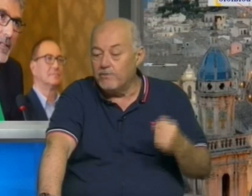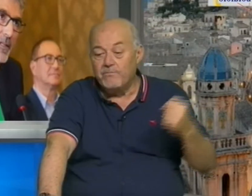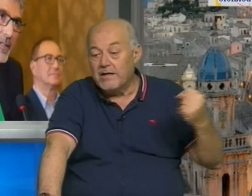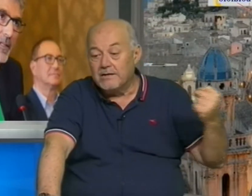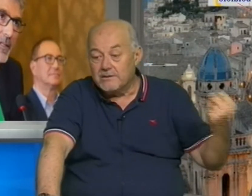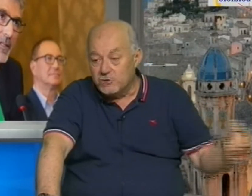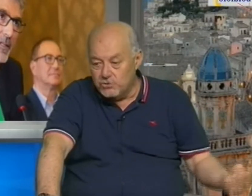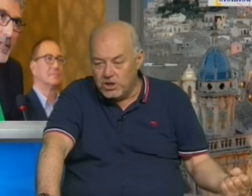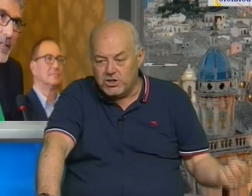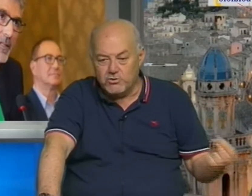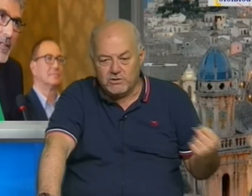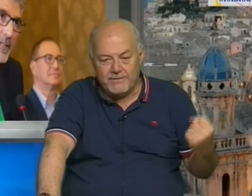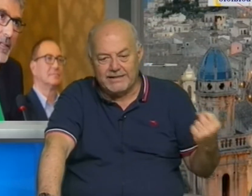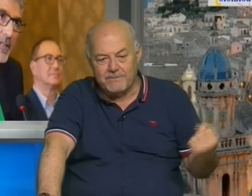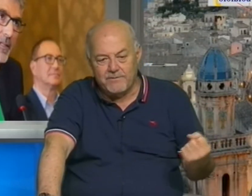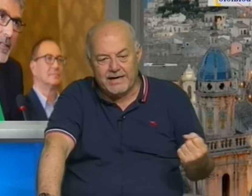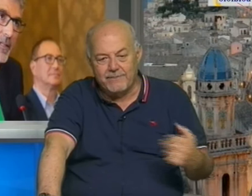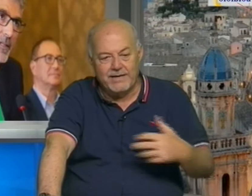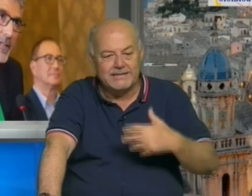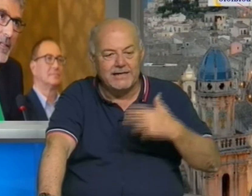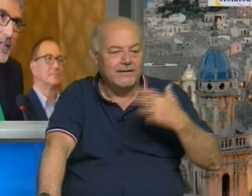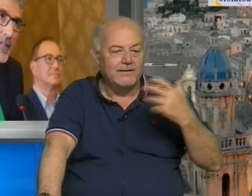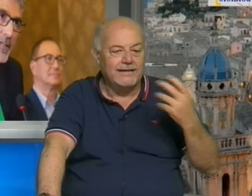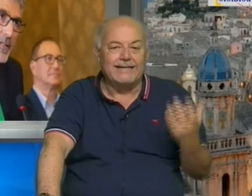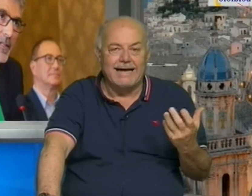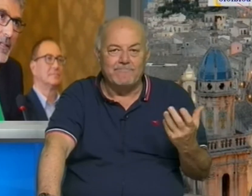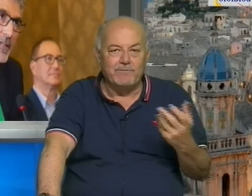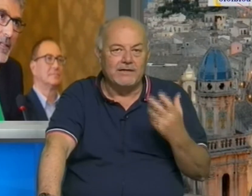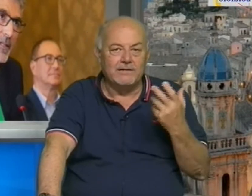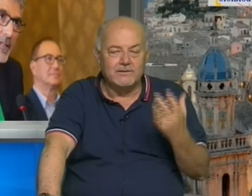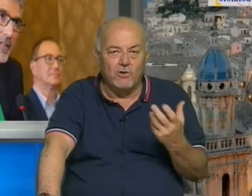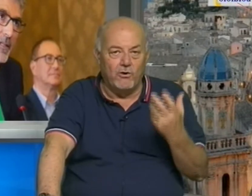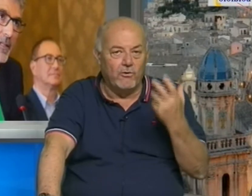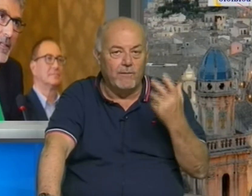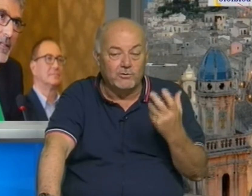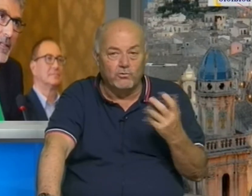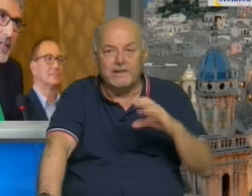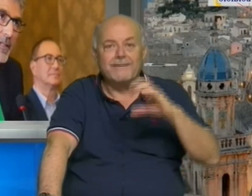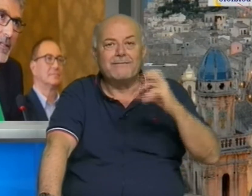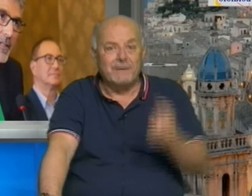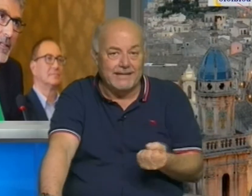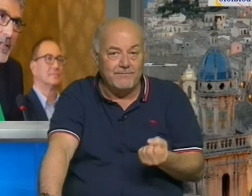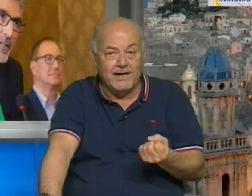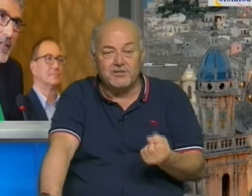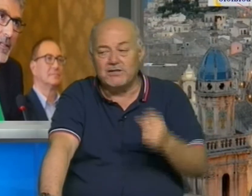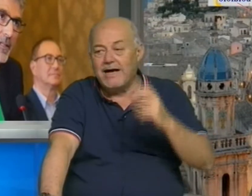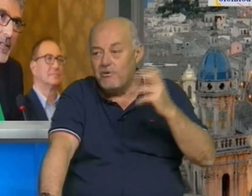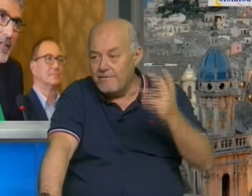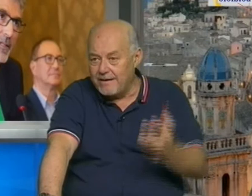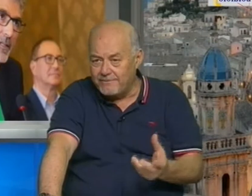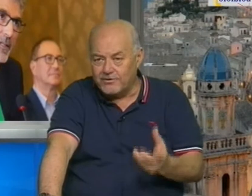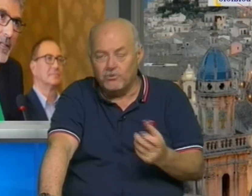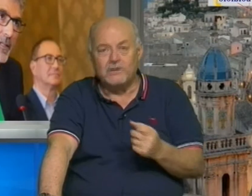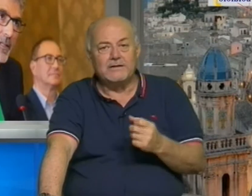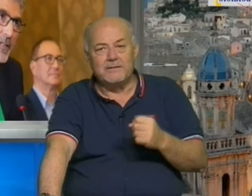rischio. Dice giustamente Beppe Calabrese, i tempi sono maturi per cambiare la città, come